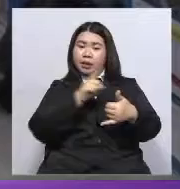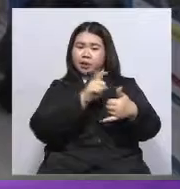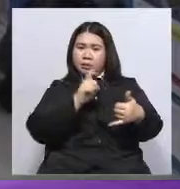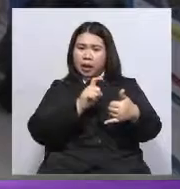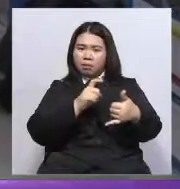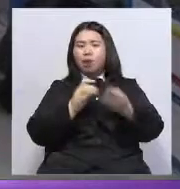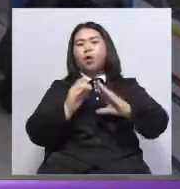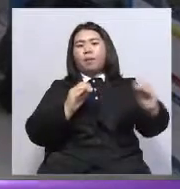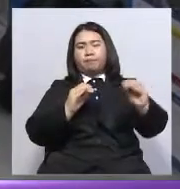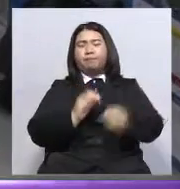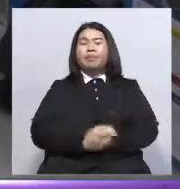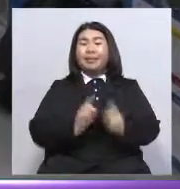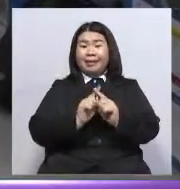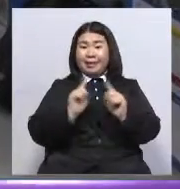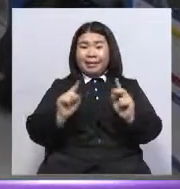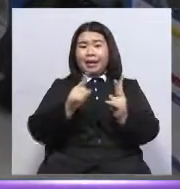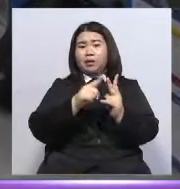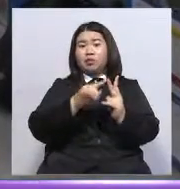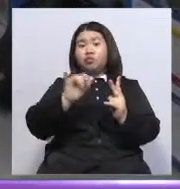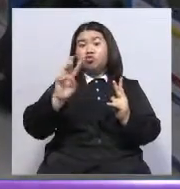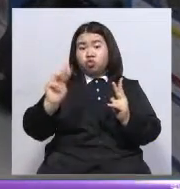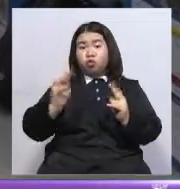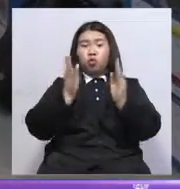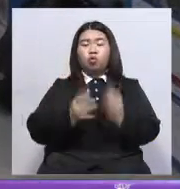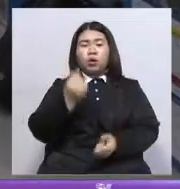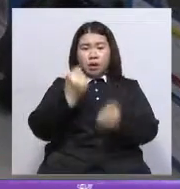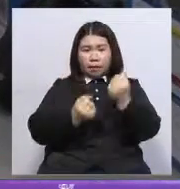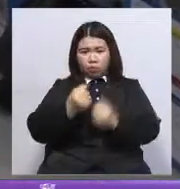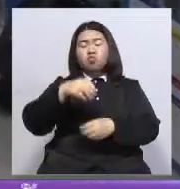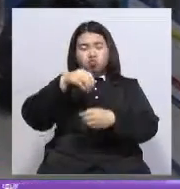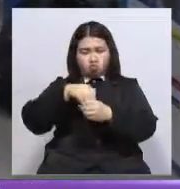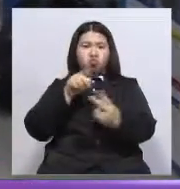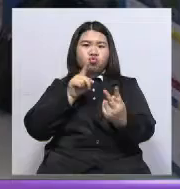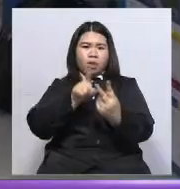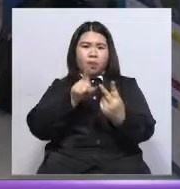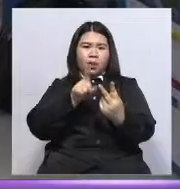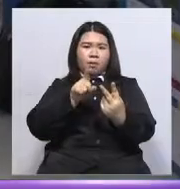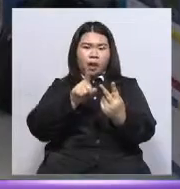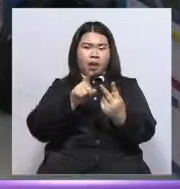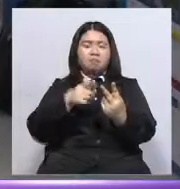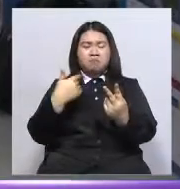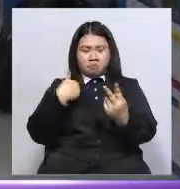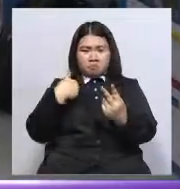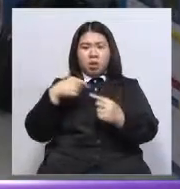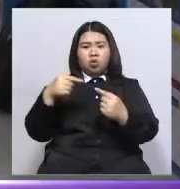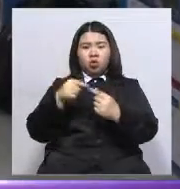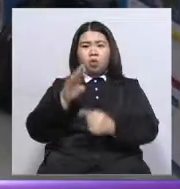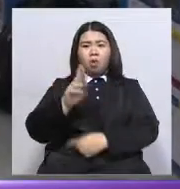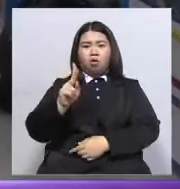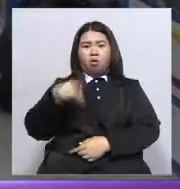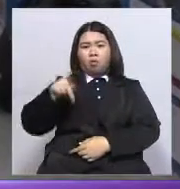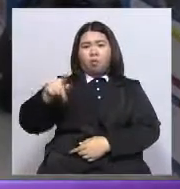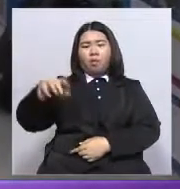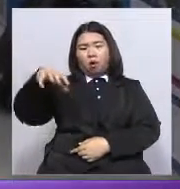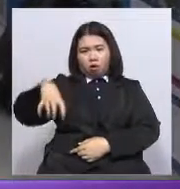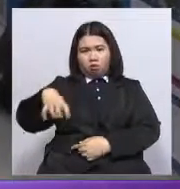ได้เดินทางกลับค่ะแต่ว่านายยงนะคะที่เป็นพนักงานขับรถนั้นก็ยังคงสอบปากคำอยู่ภายในด้านในของบก.ปปป.ค่ะ